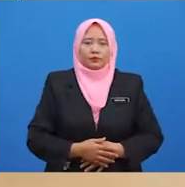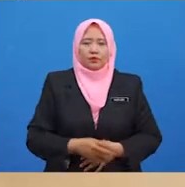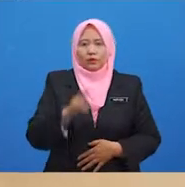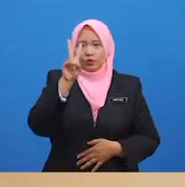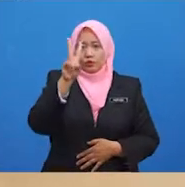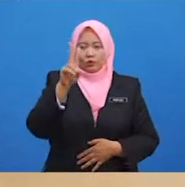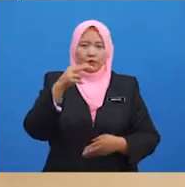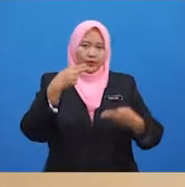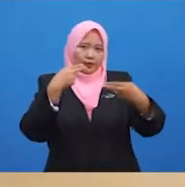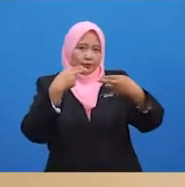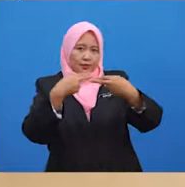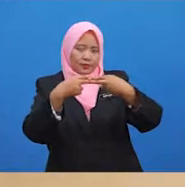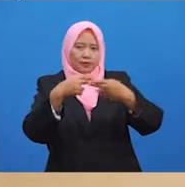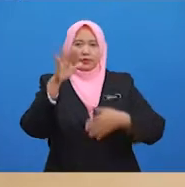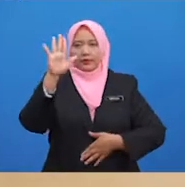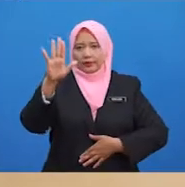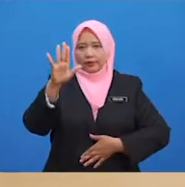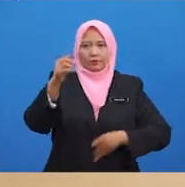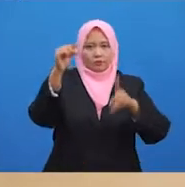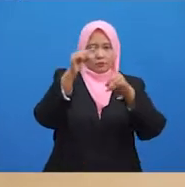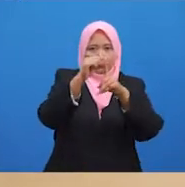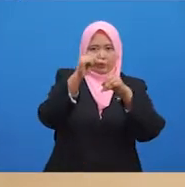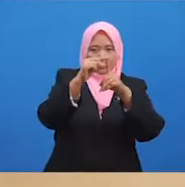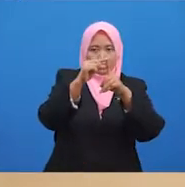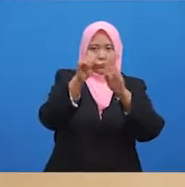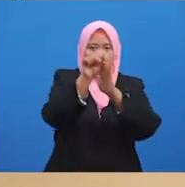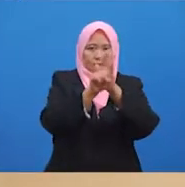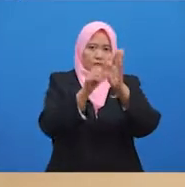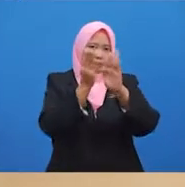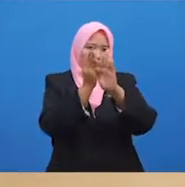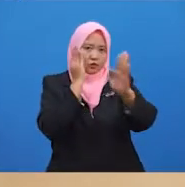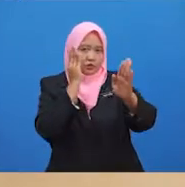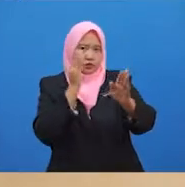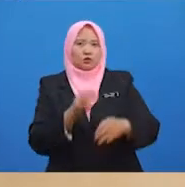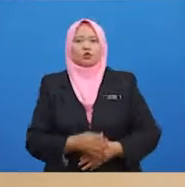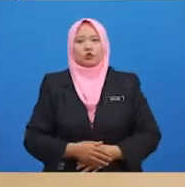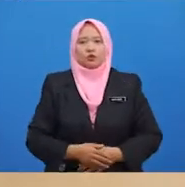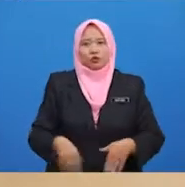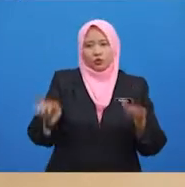perkataan sebaris. Lihat pada contoh yang dipaparkan.